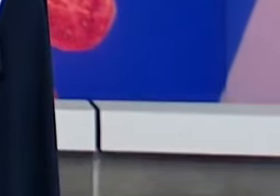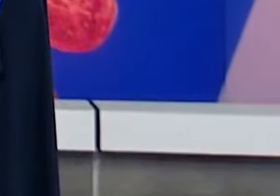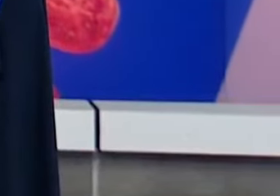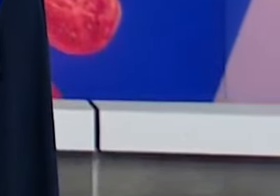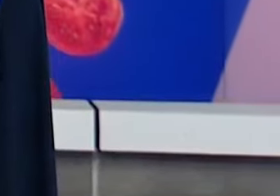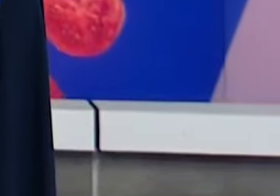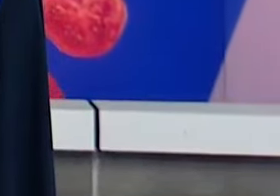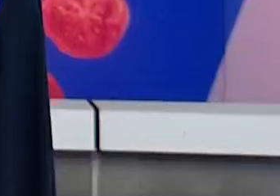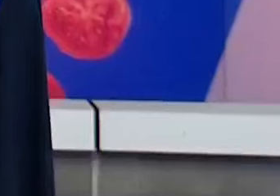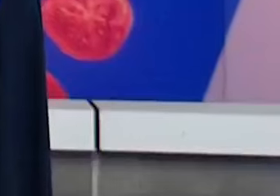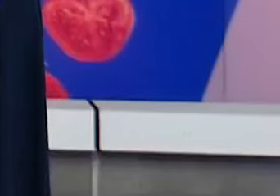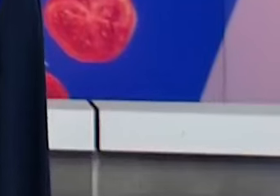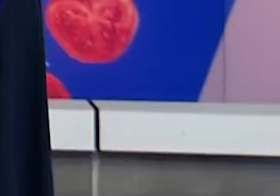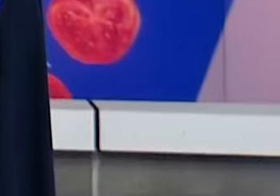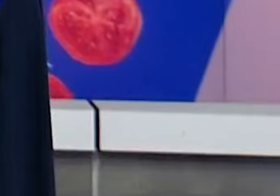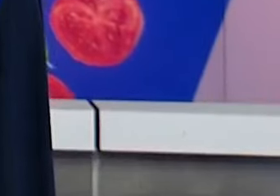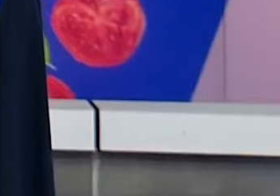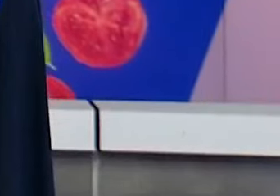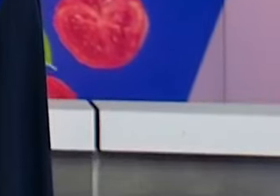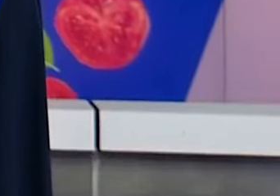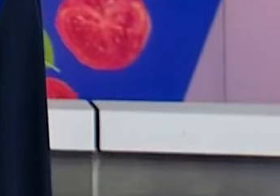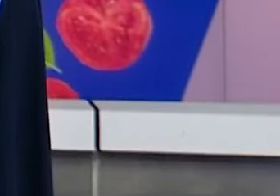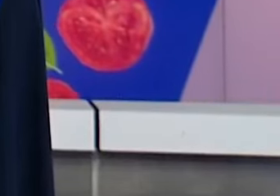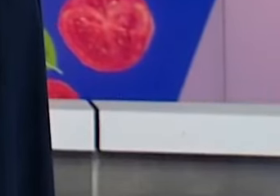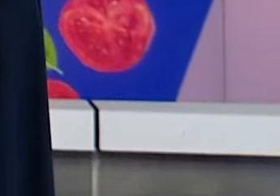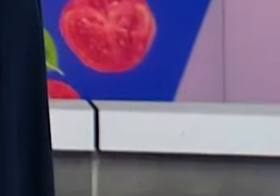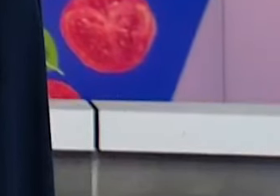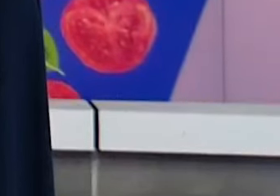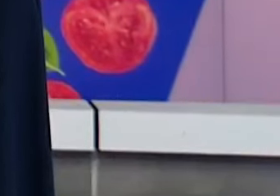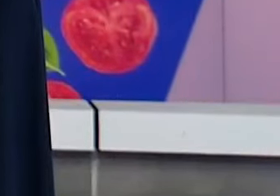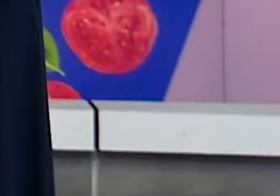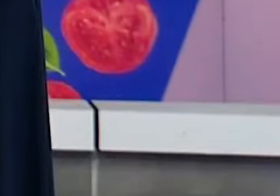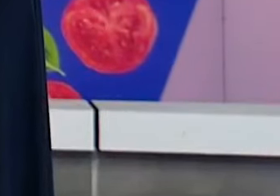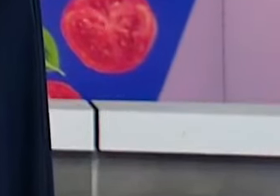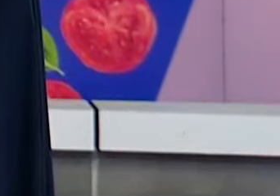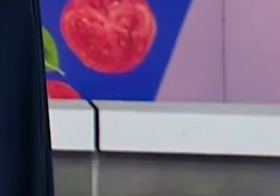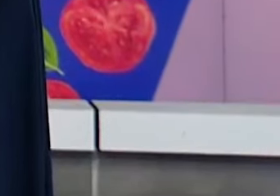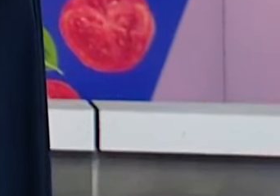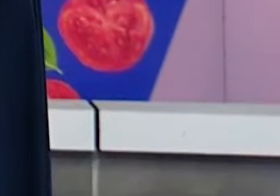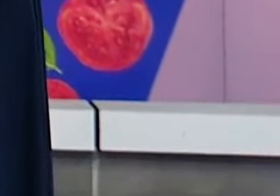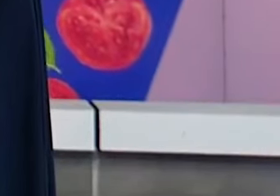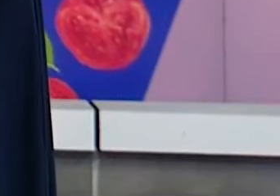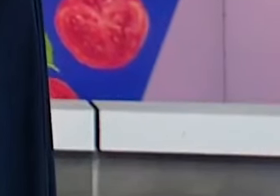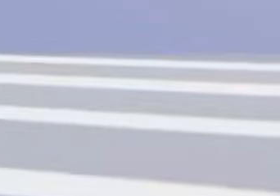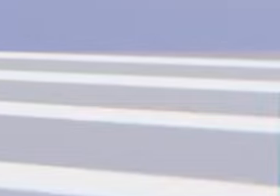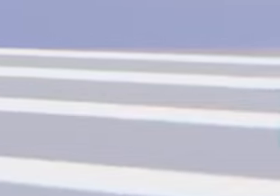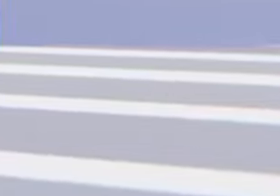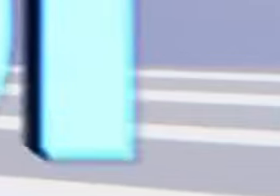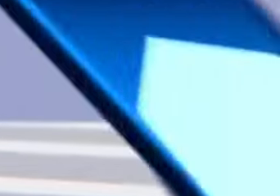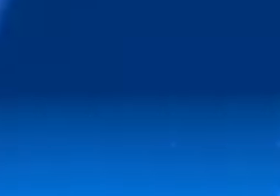pang putahing may laman loob. Ang baboy. Saksi, si Bam Alegre.